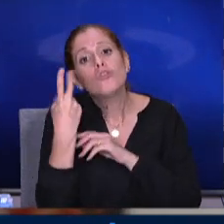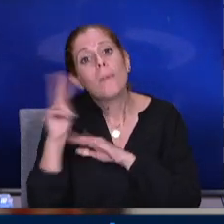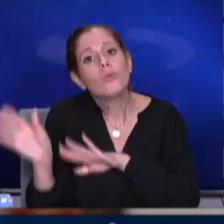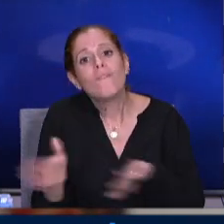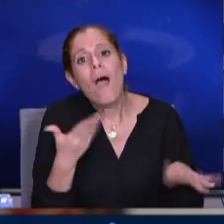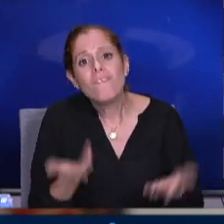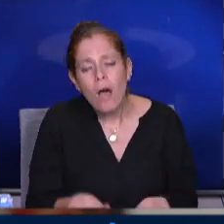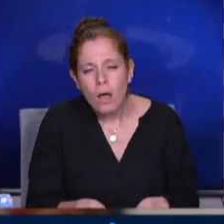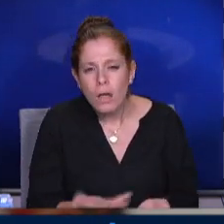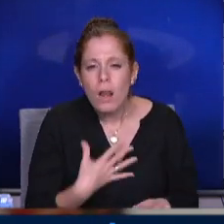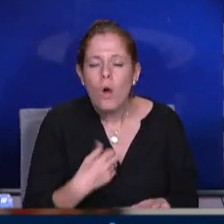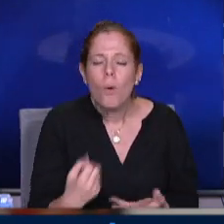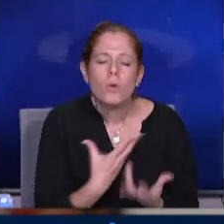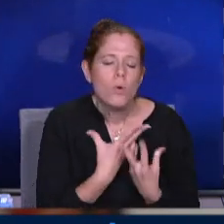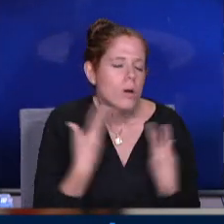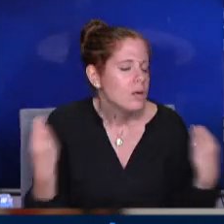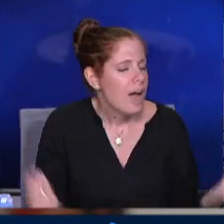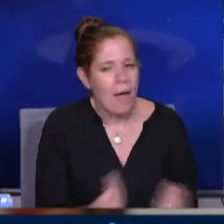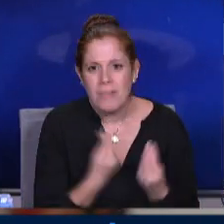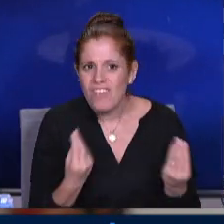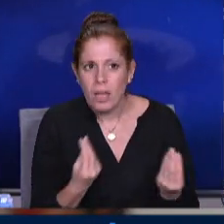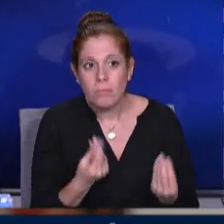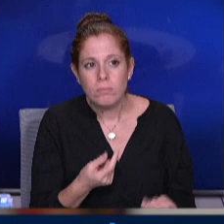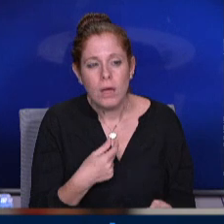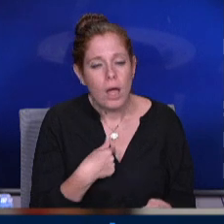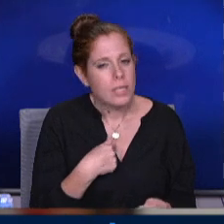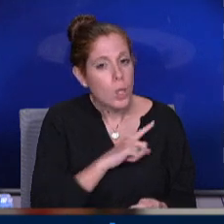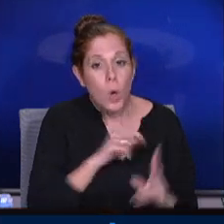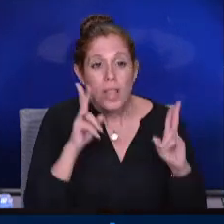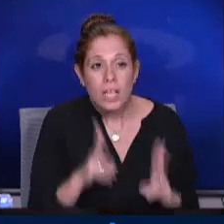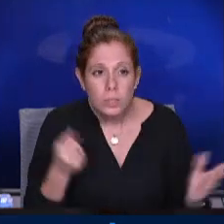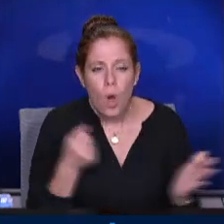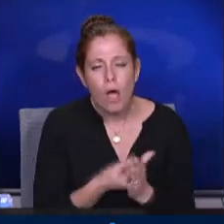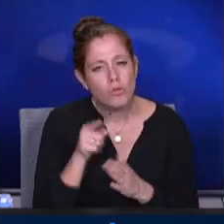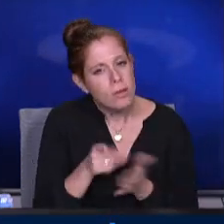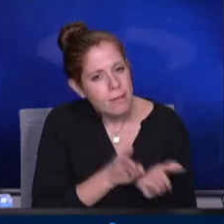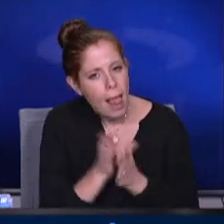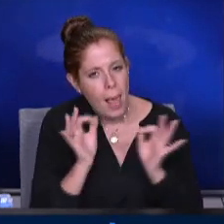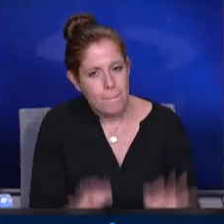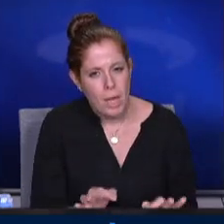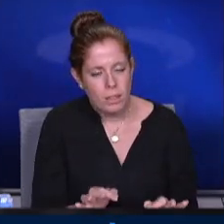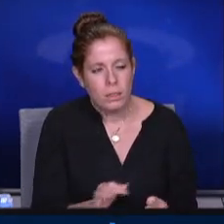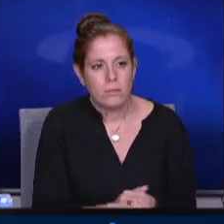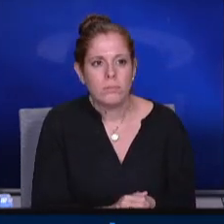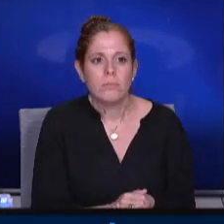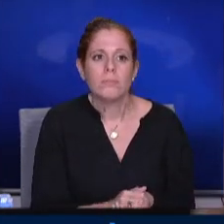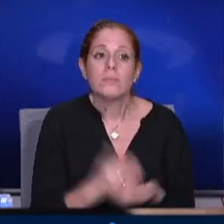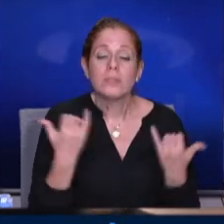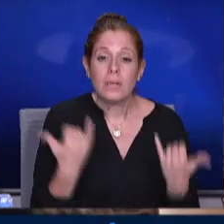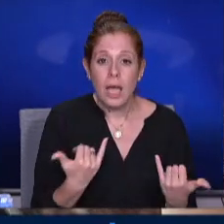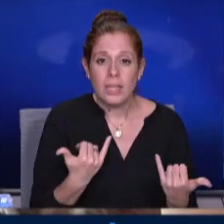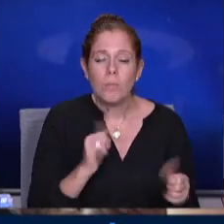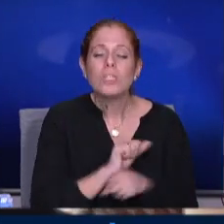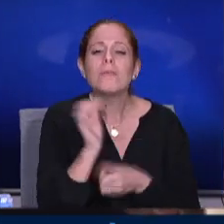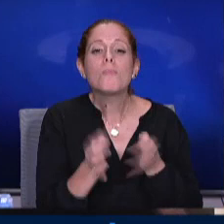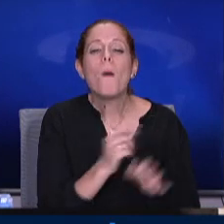דברים לקחו מאיתנו, אנחנו לא נעצור עד שנגיע לאמת. כעת, כאמור, הם מתעדים לטבוע במיליוני שקלים